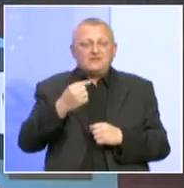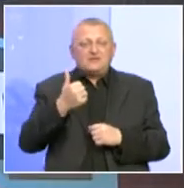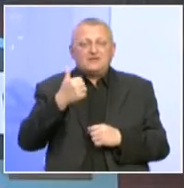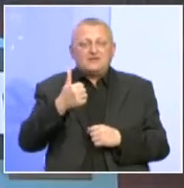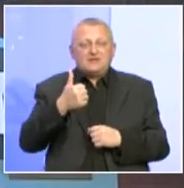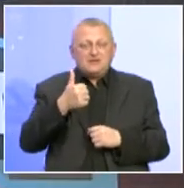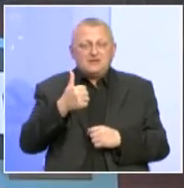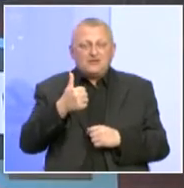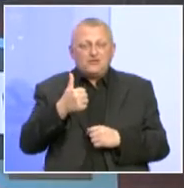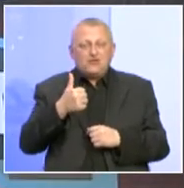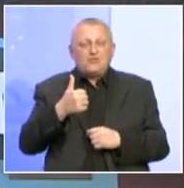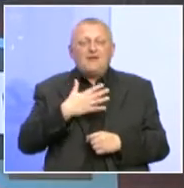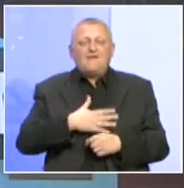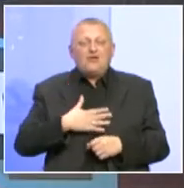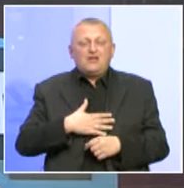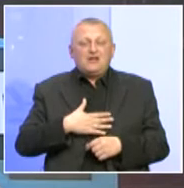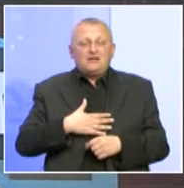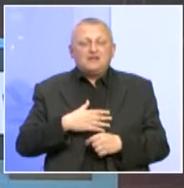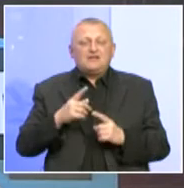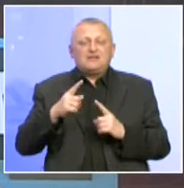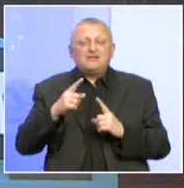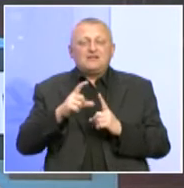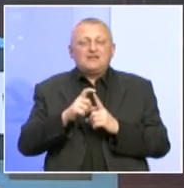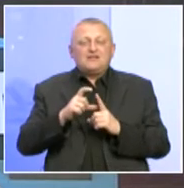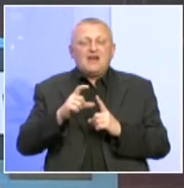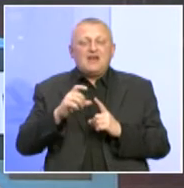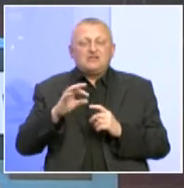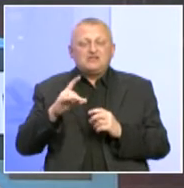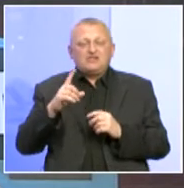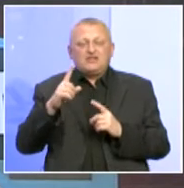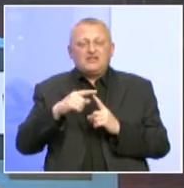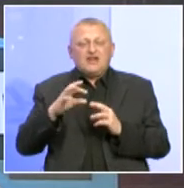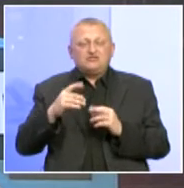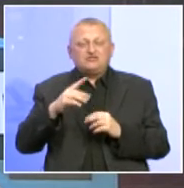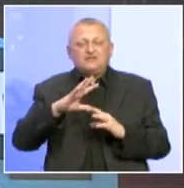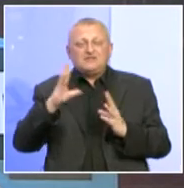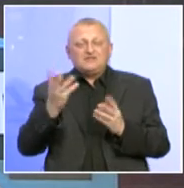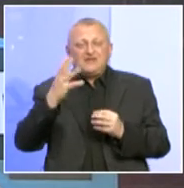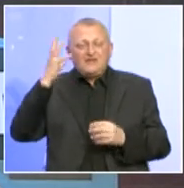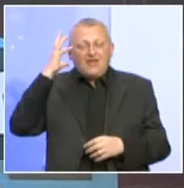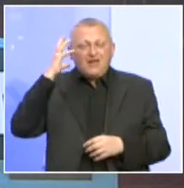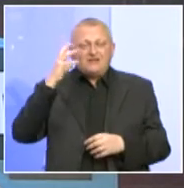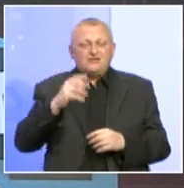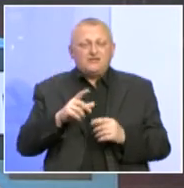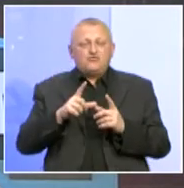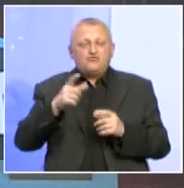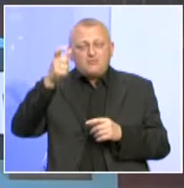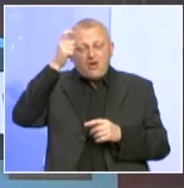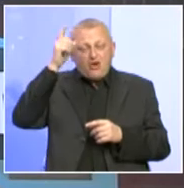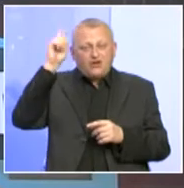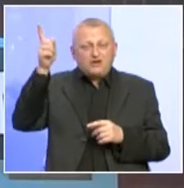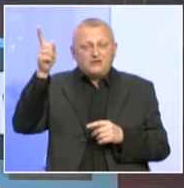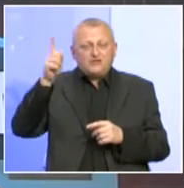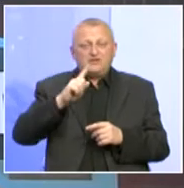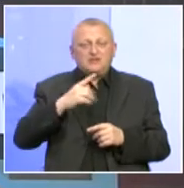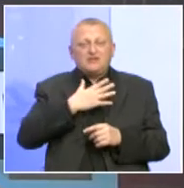da. Dobra volja Tačija i naravno Dačića i cele vlade u Beogradu. Oni